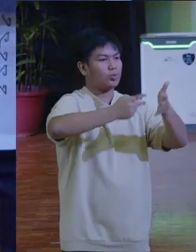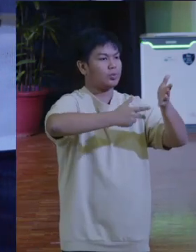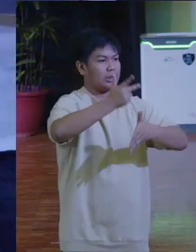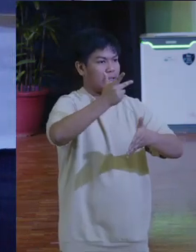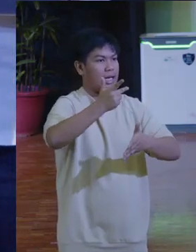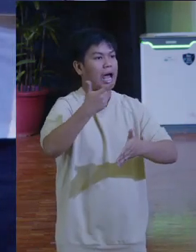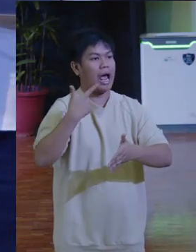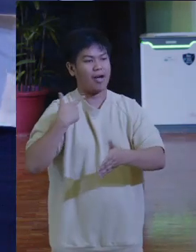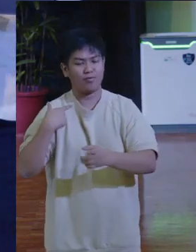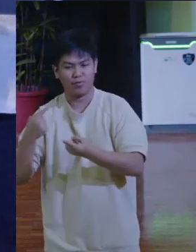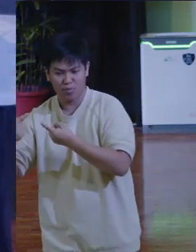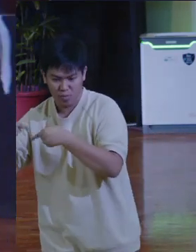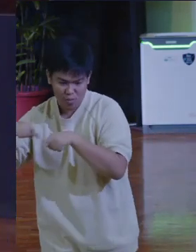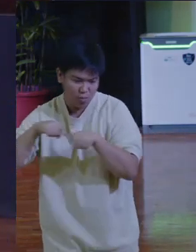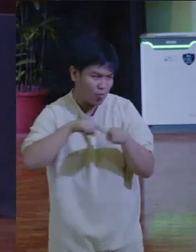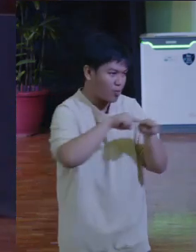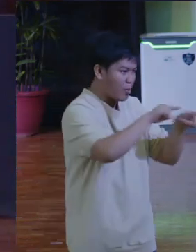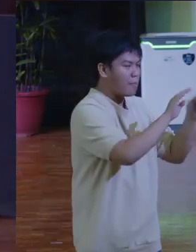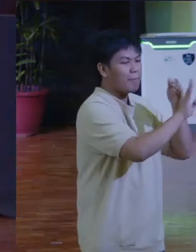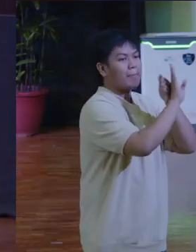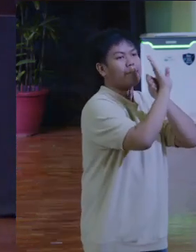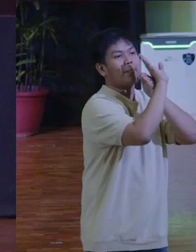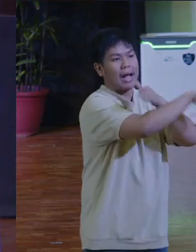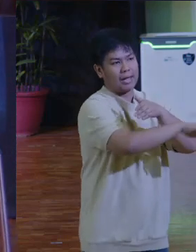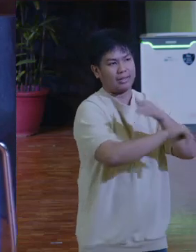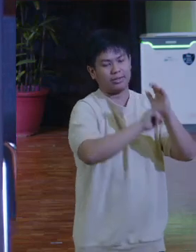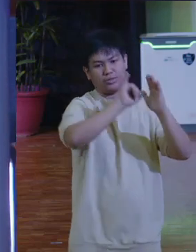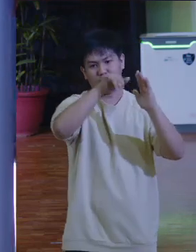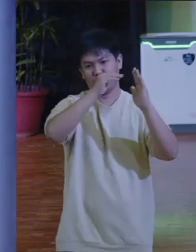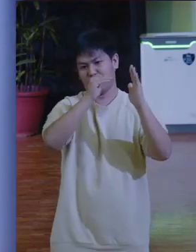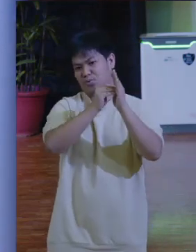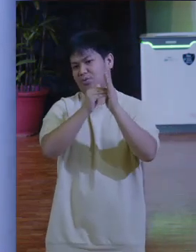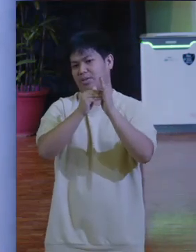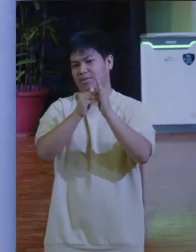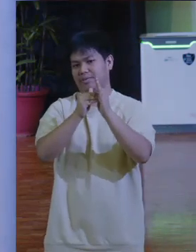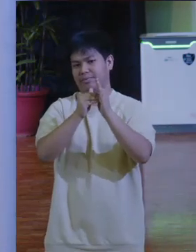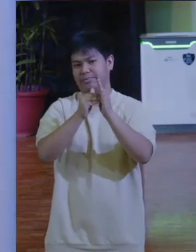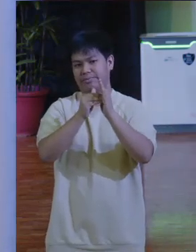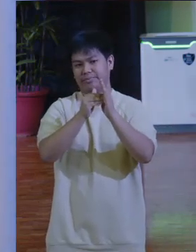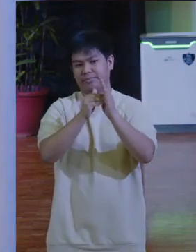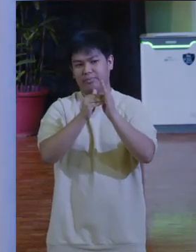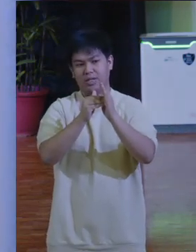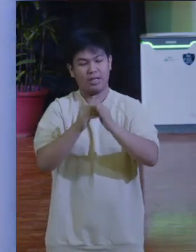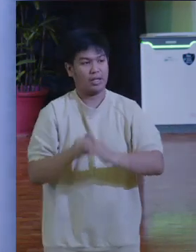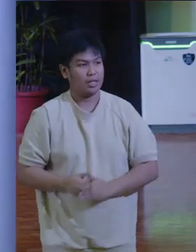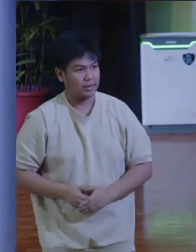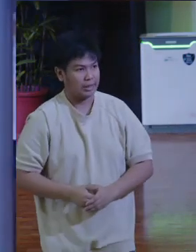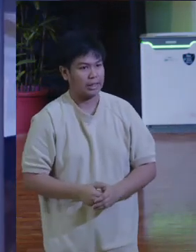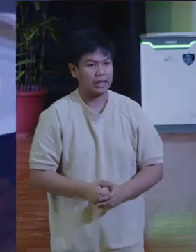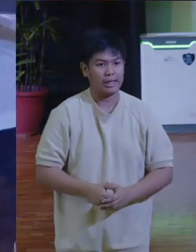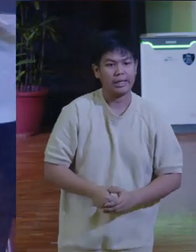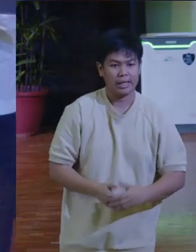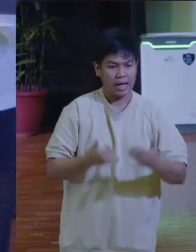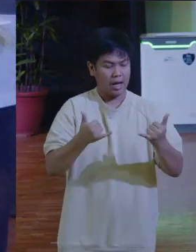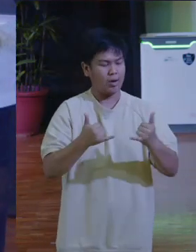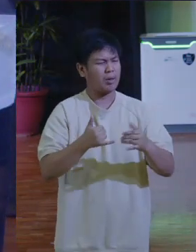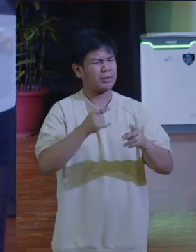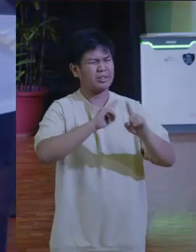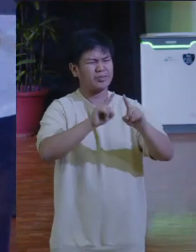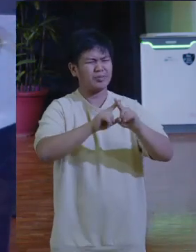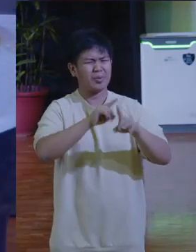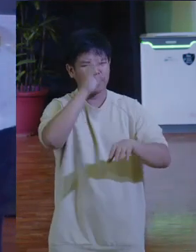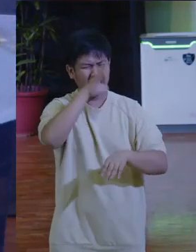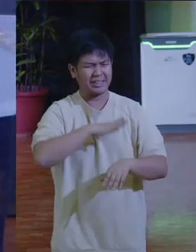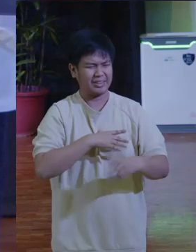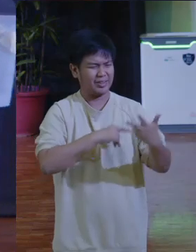ni Zerubbabel, sa ilalim ni Ezra, at sa ilalim ni Nehemiah. Si Zerubbabel ang nagtaguyod ng